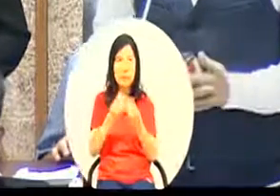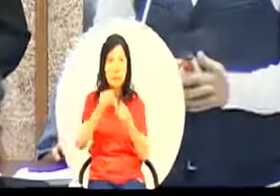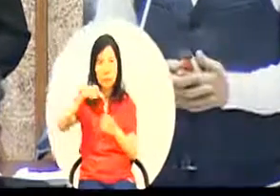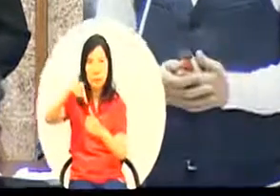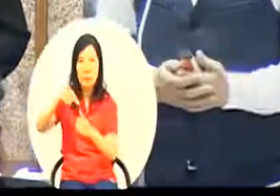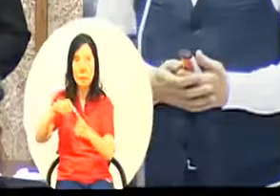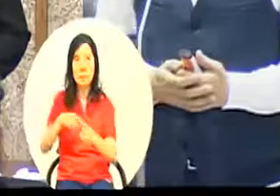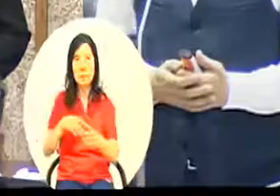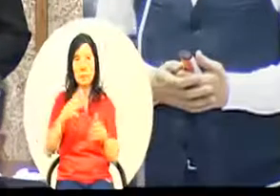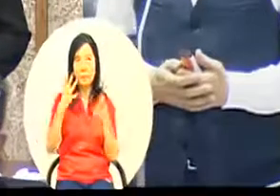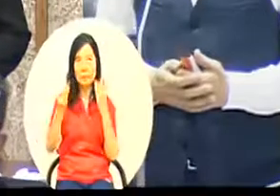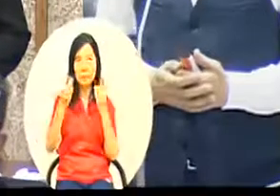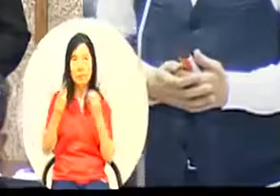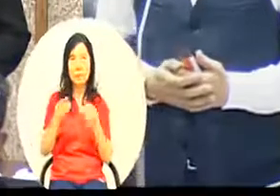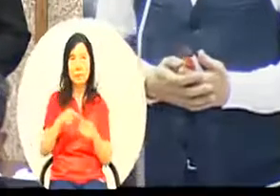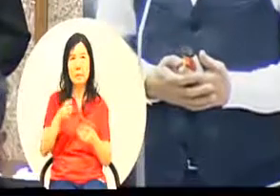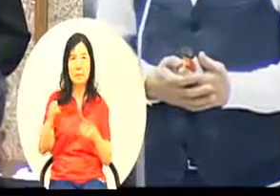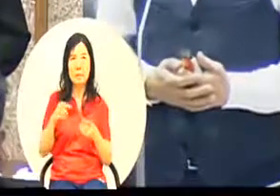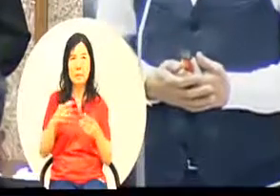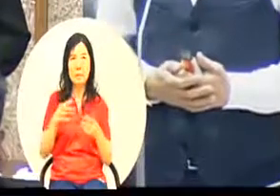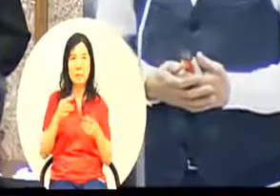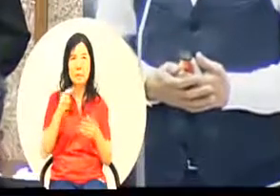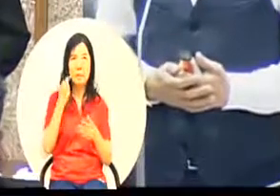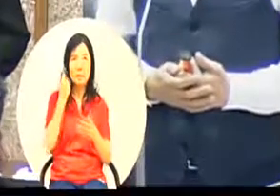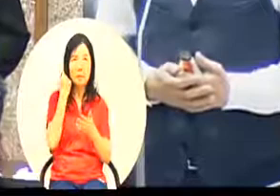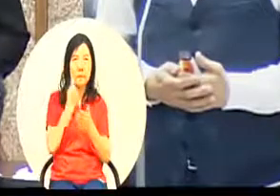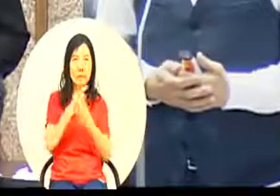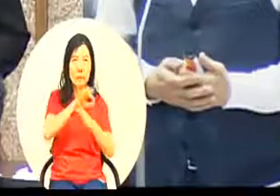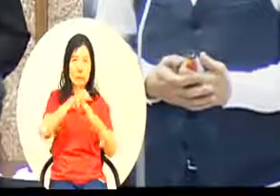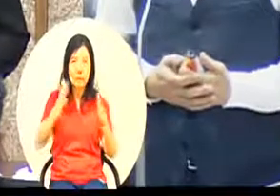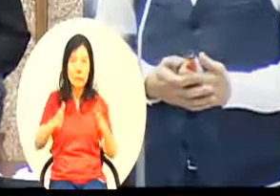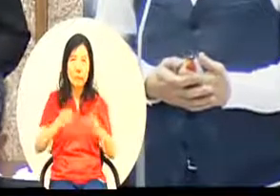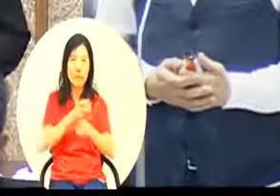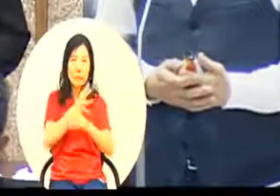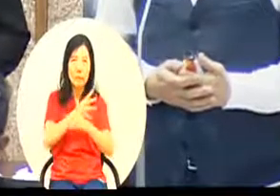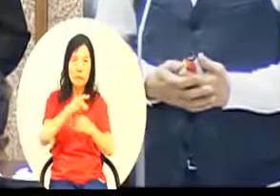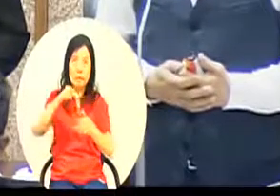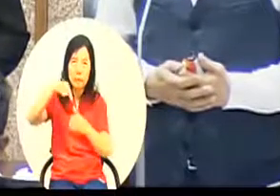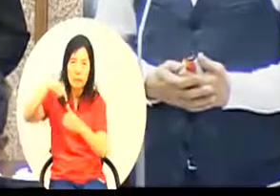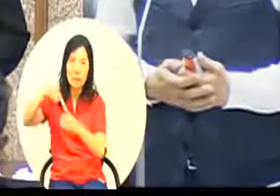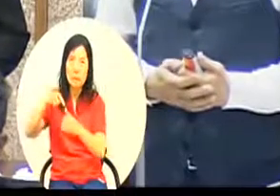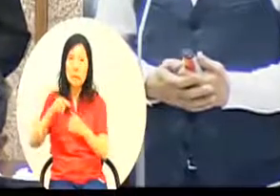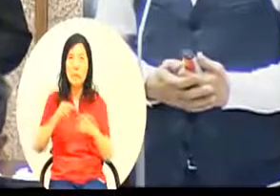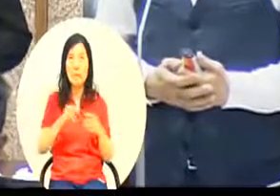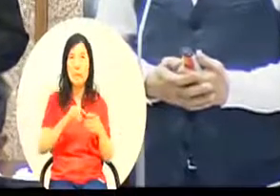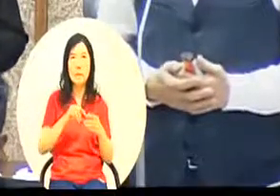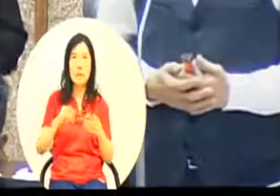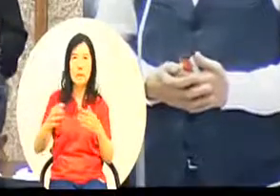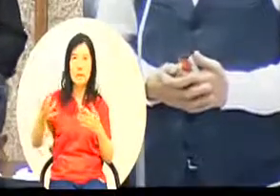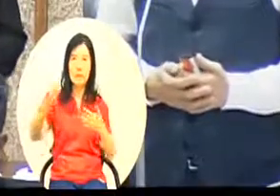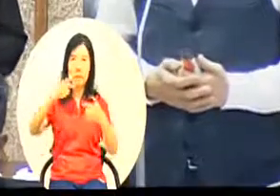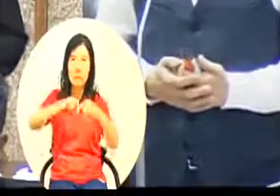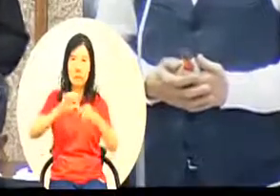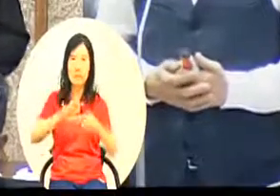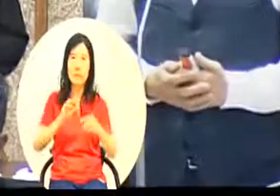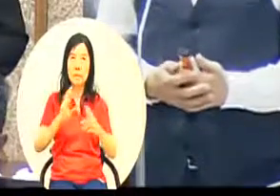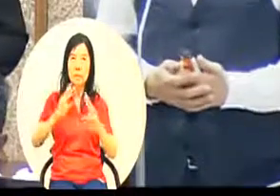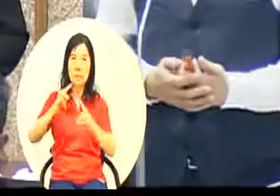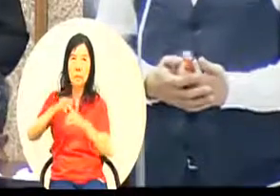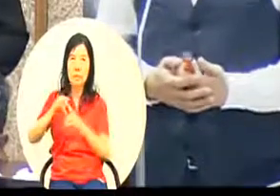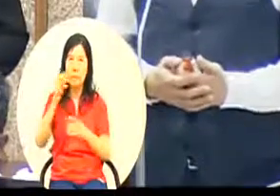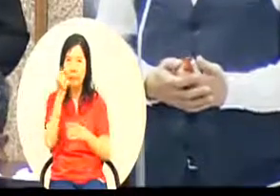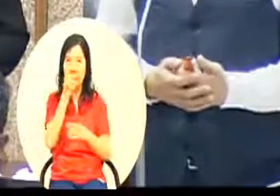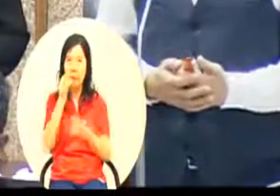实是不是太了解的哦？其实就是每个学期有四个小时的课程，议题式的融入，所以国小它其实是没有特别